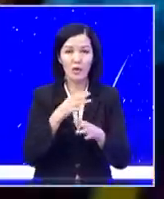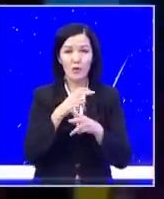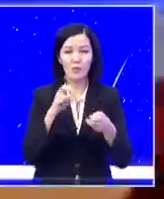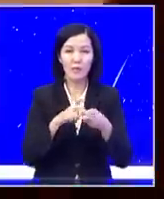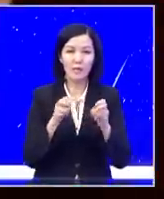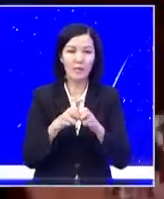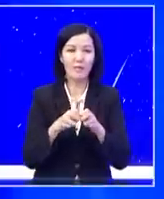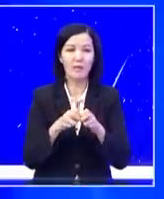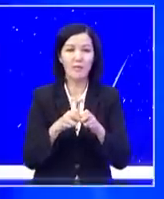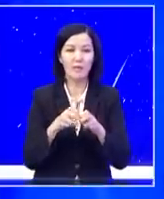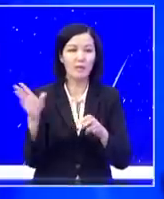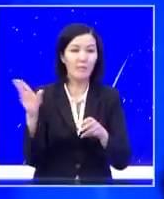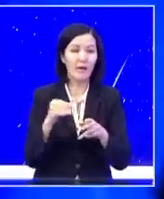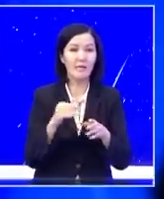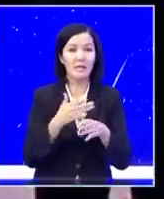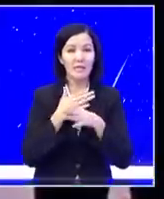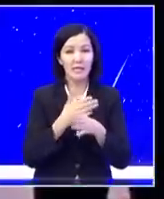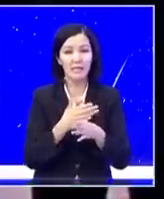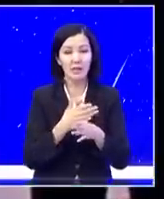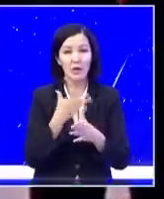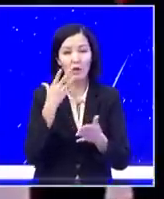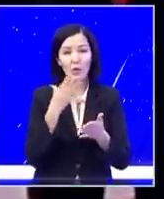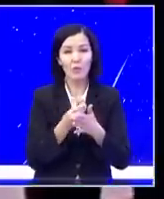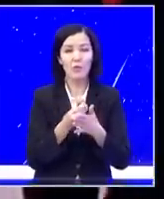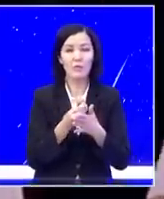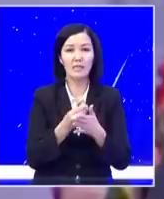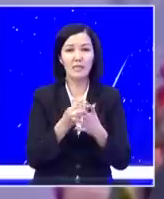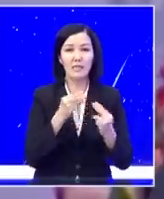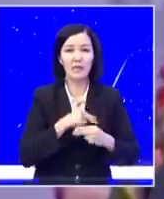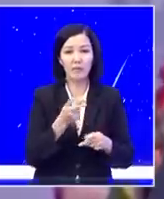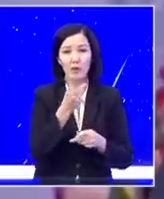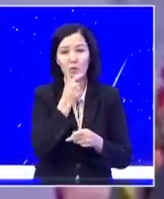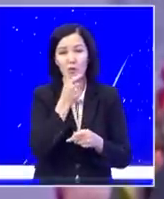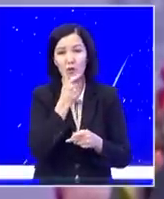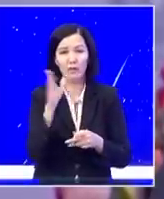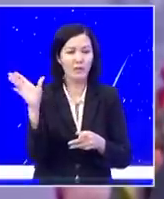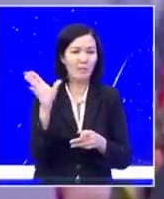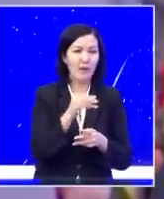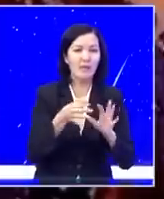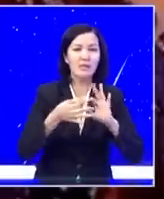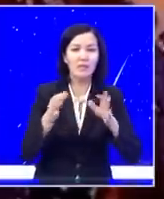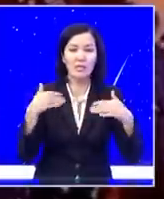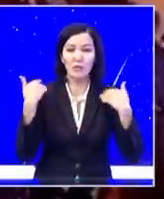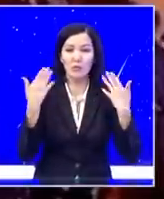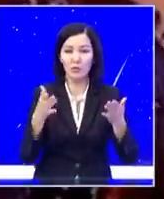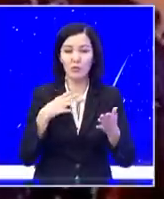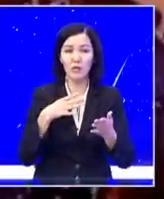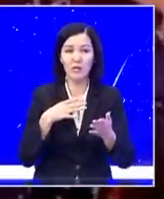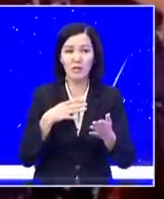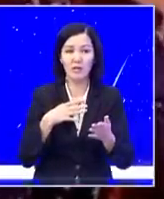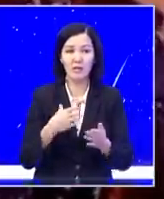арқалады, ешбіріне қиянат жасаған жоқ. Кәсіби шеберлігімен көрерменге керегін бере білді. Мына